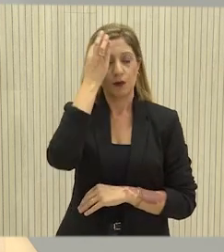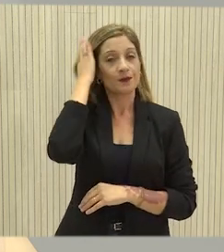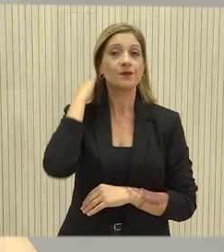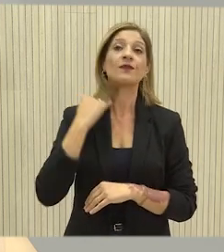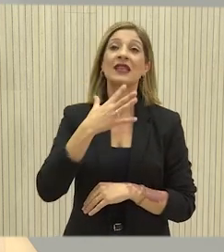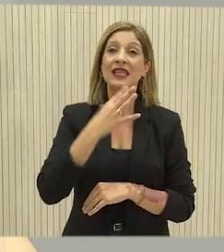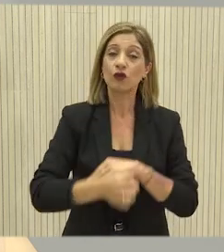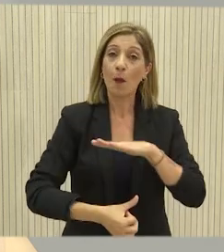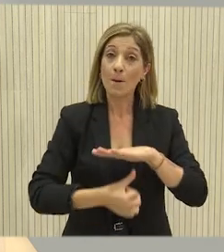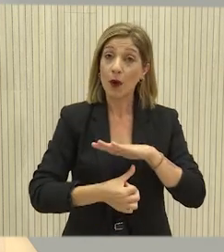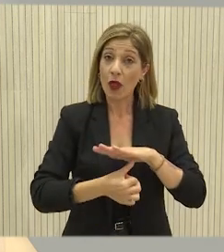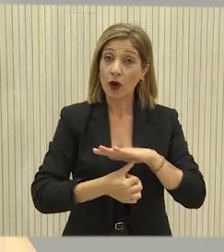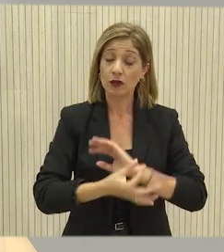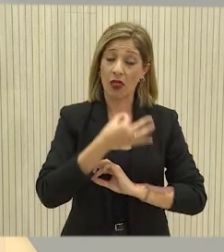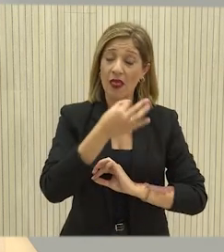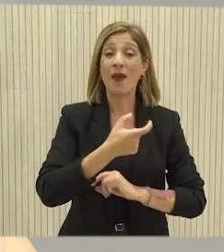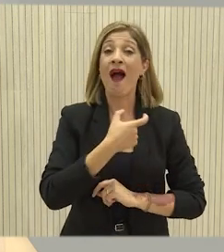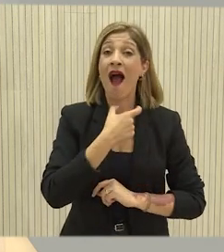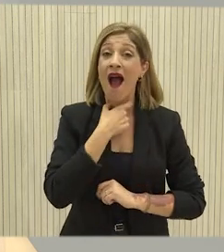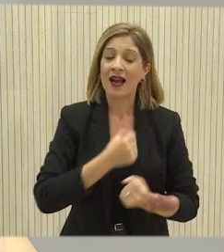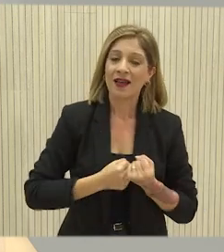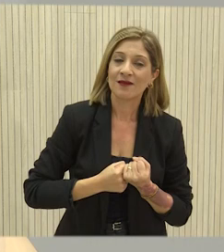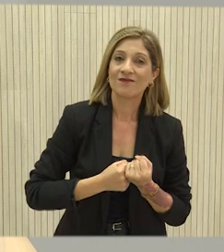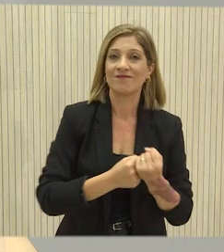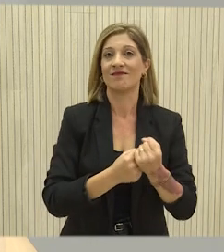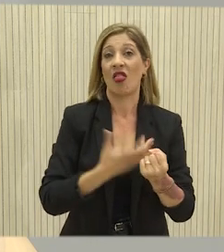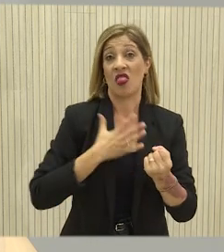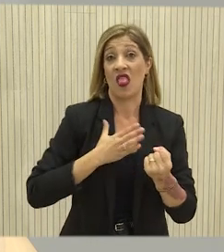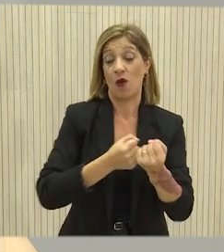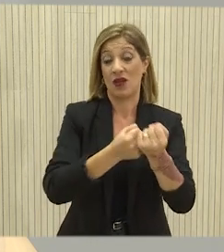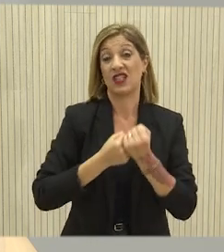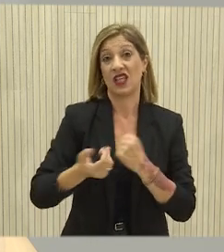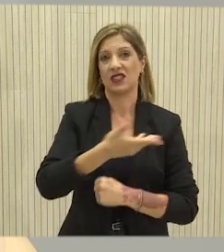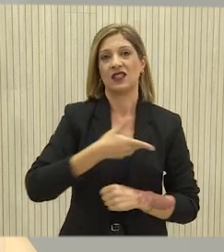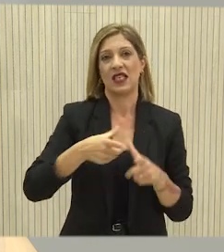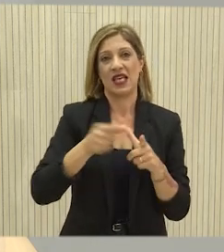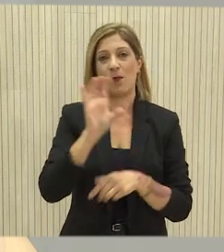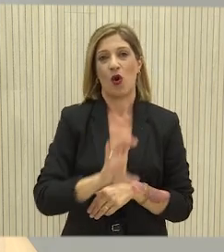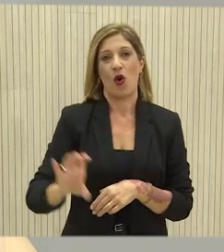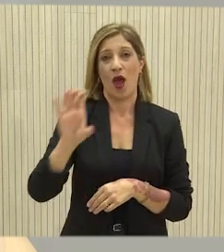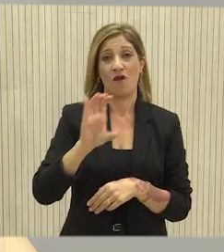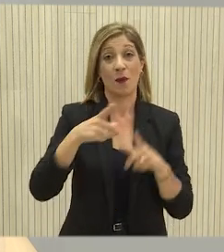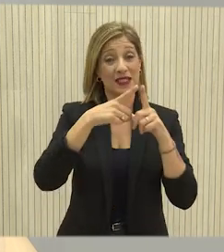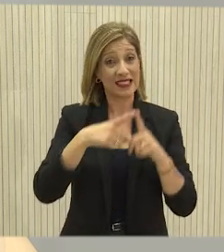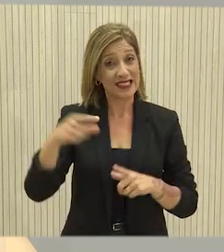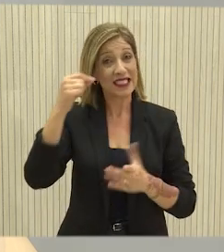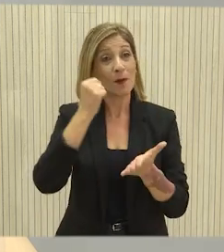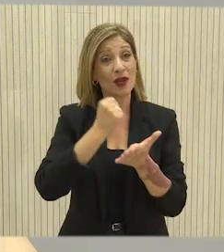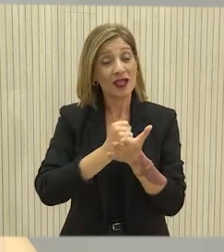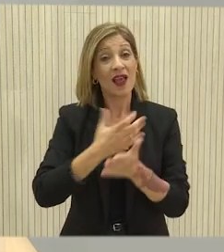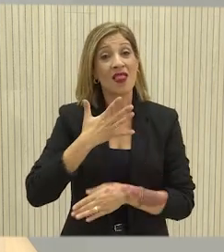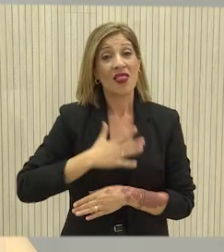της Δημοκρατίας θα υπογραμμίσει την ανάγκη στήριξης των θεσμών και των κρατών μελών της Ευρωπαϊκής Ένωσης προς την Κύπρο και της